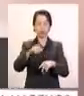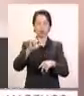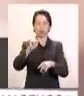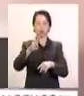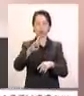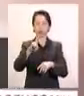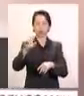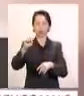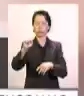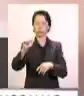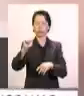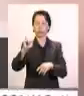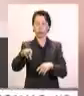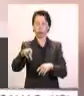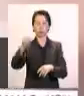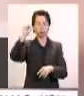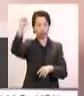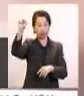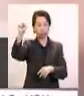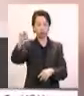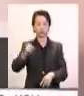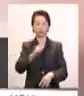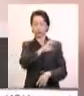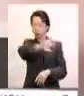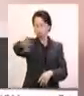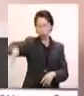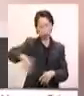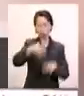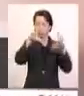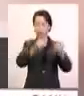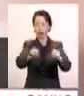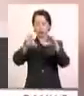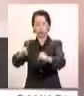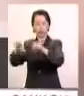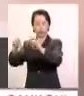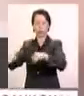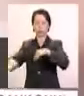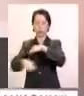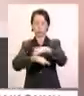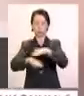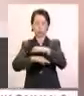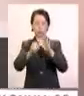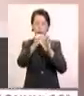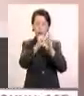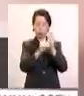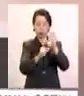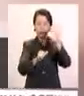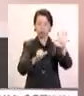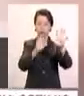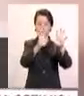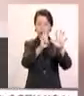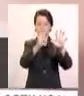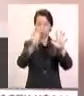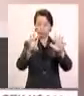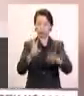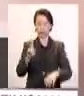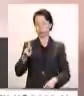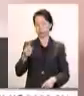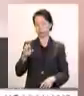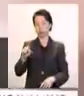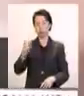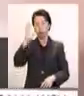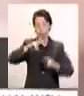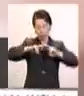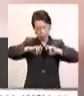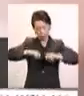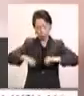Sayyaf di Sabah. Menurut Tan Sri Fuzi, kesemua mereka ditahan di bawah Kanun Kesiasaan Akta 574. Kes akan